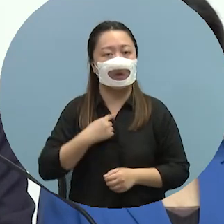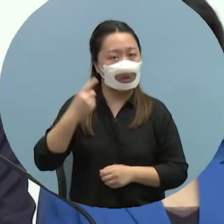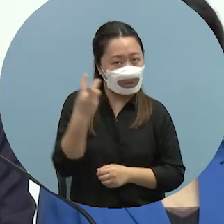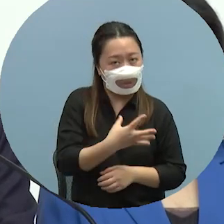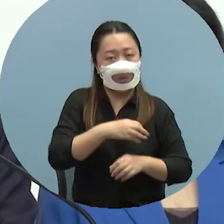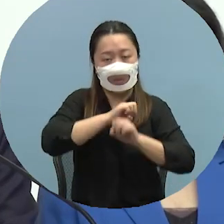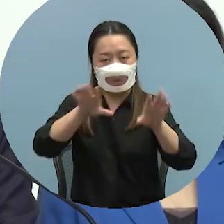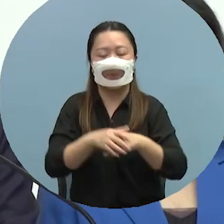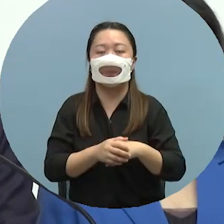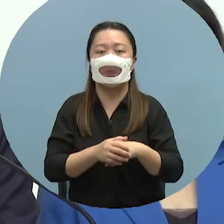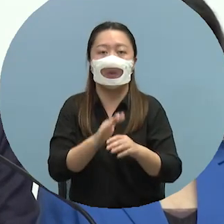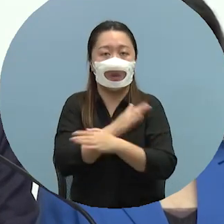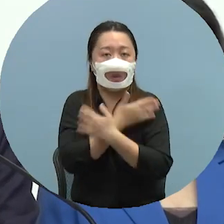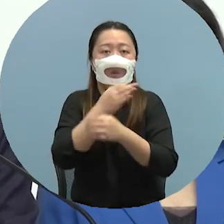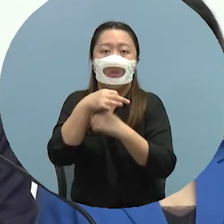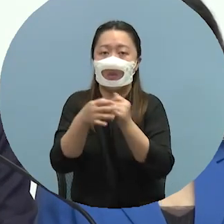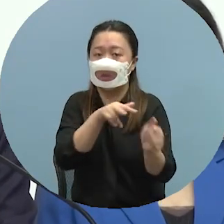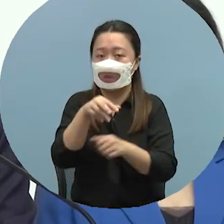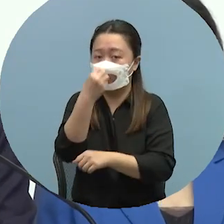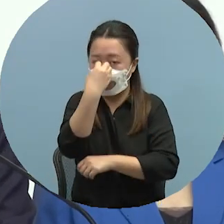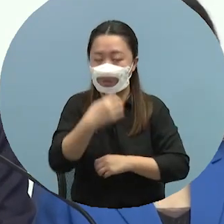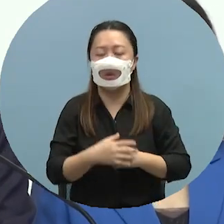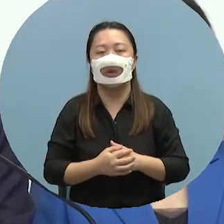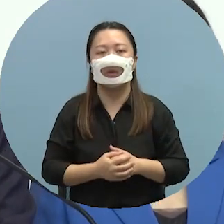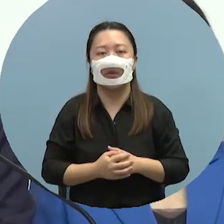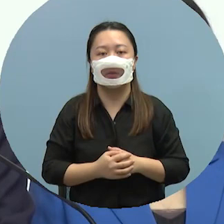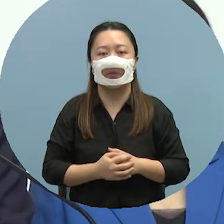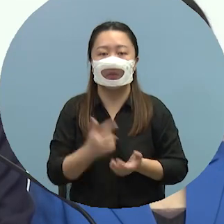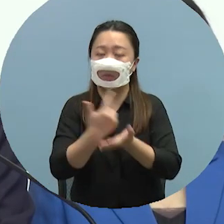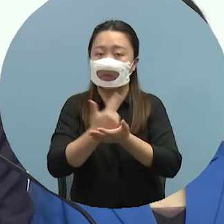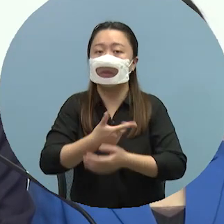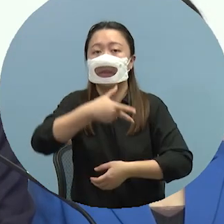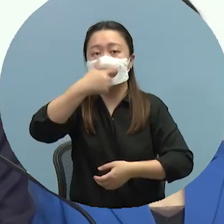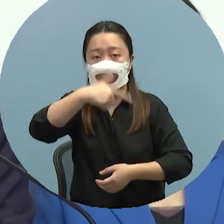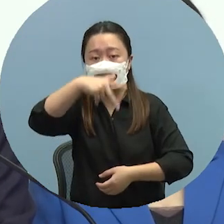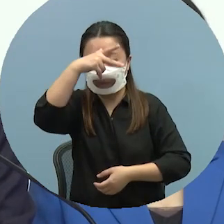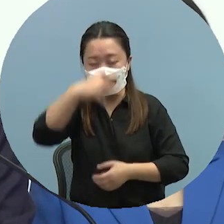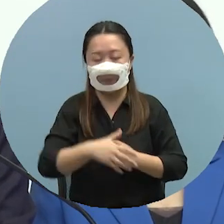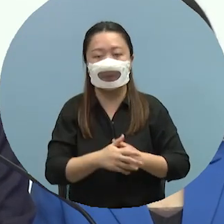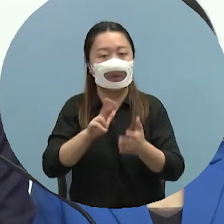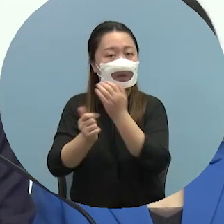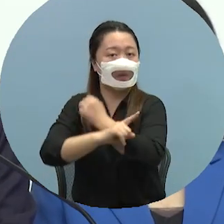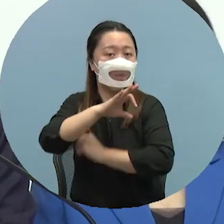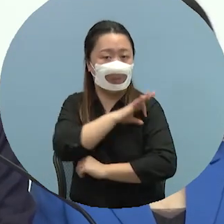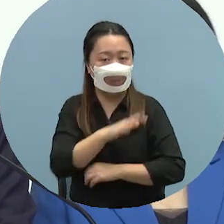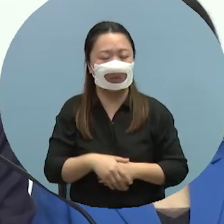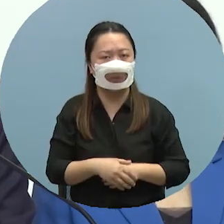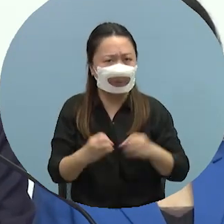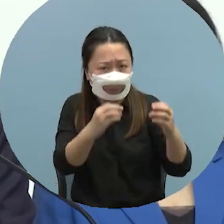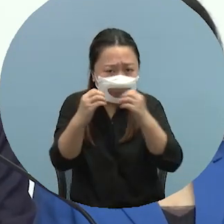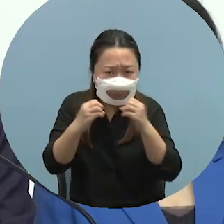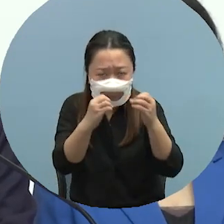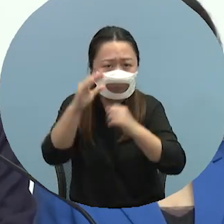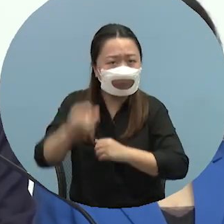出，在愛國者治港的原則之下，新一屆政府會同立法會進行探